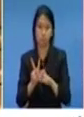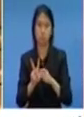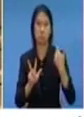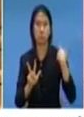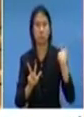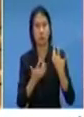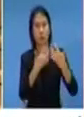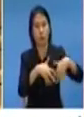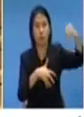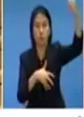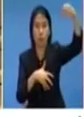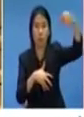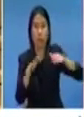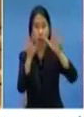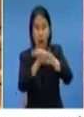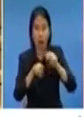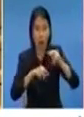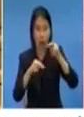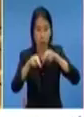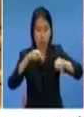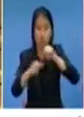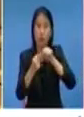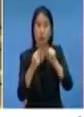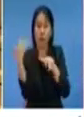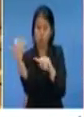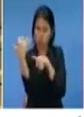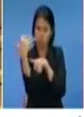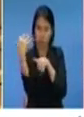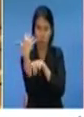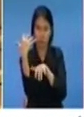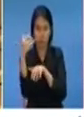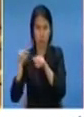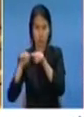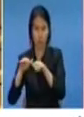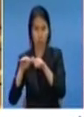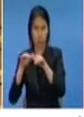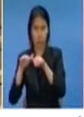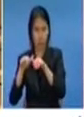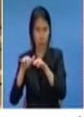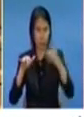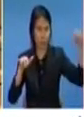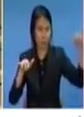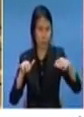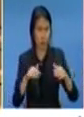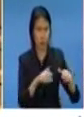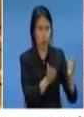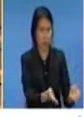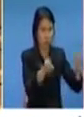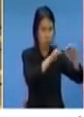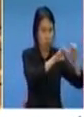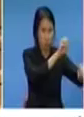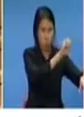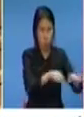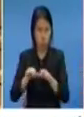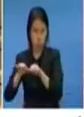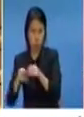คนแก่3คนนี้คอยคุมเครื่องคอมพิวเตอร์ครับป้อนขยะเข้าไปในเตากดปุ่มที่1เข้าไปในเตาเรียบร้